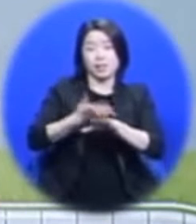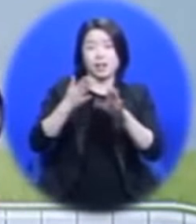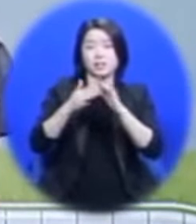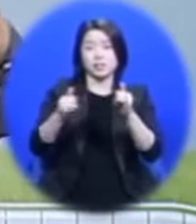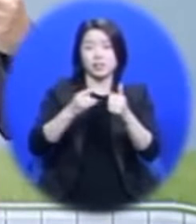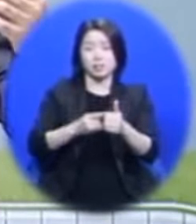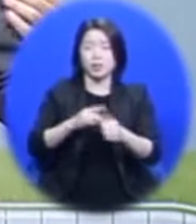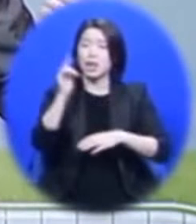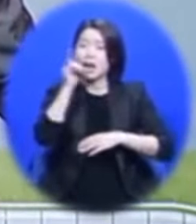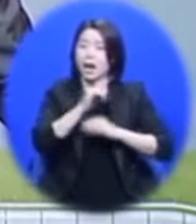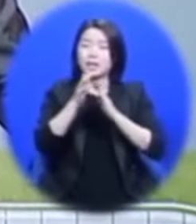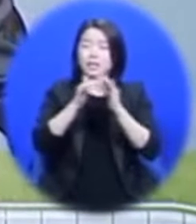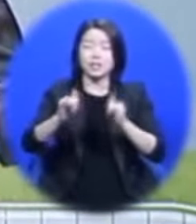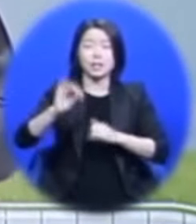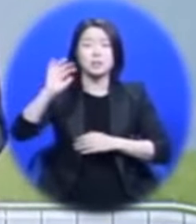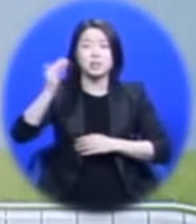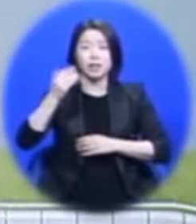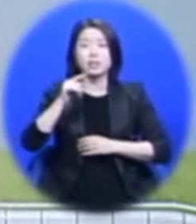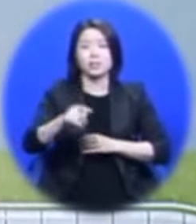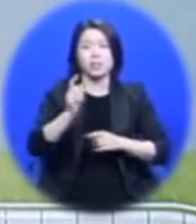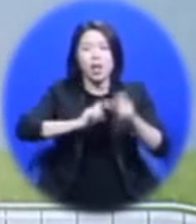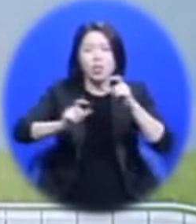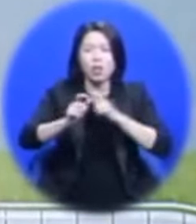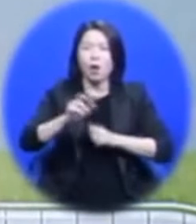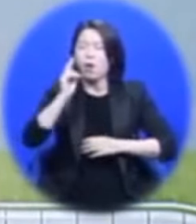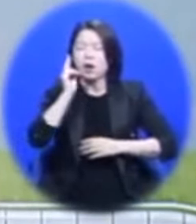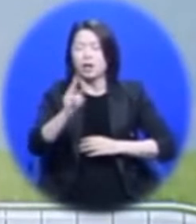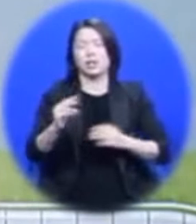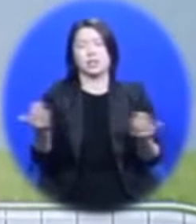사람에게 악한 사람이 되는 것은 더 끔찍한 일이에요.